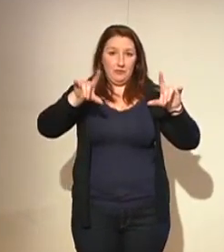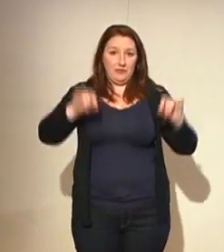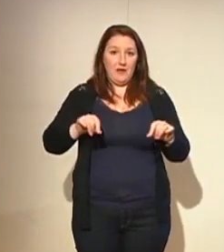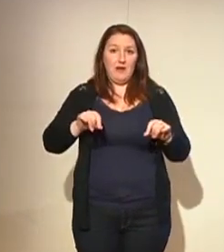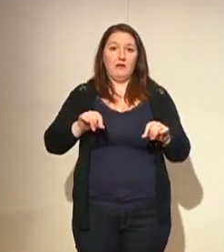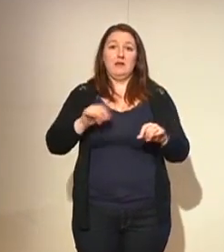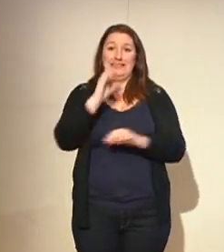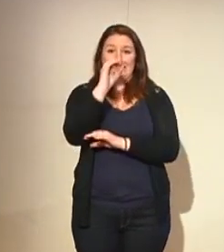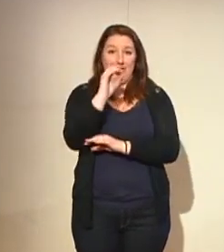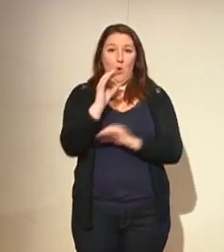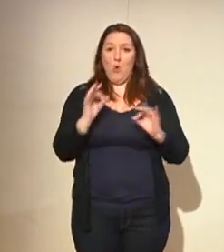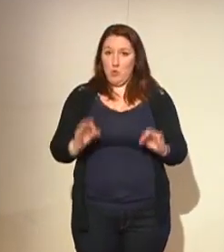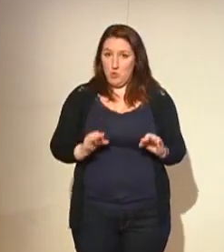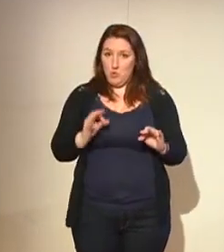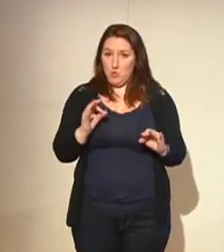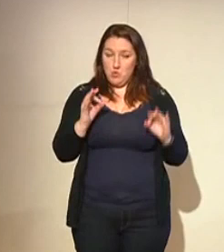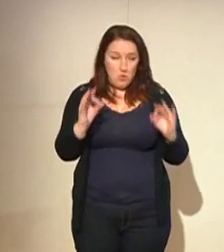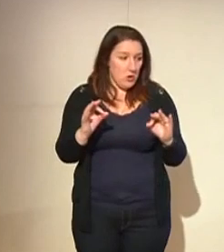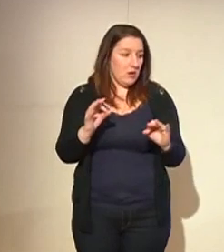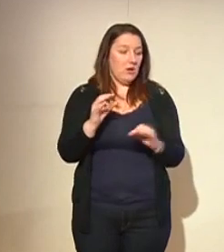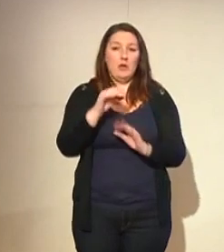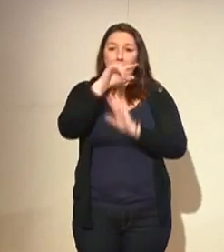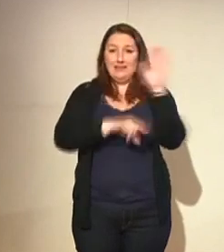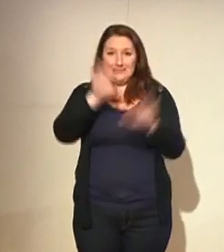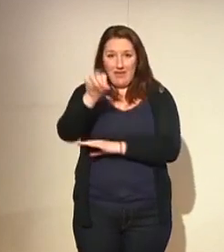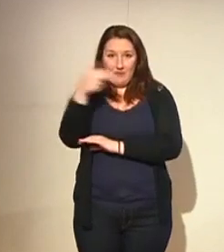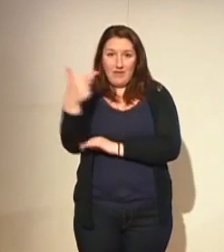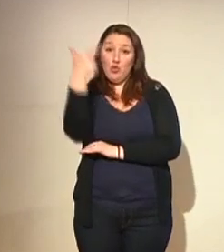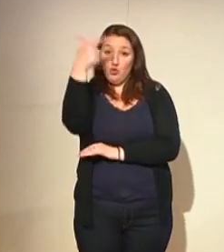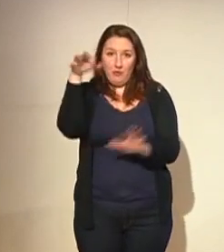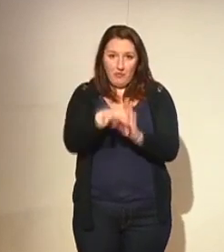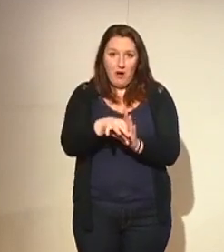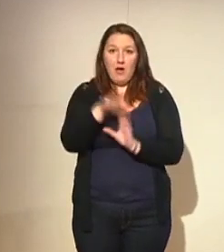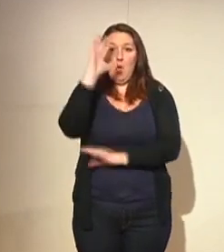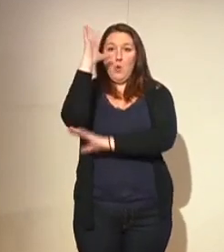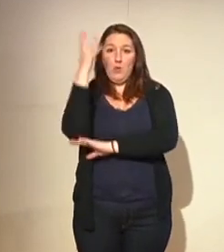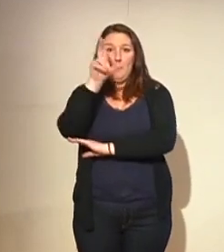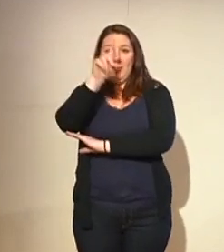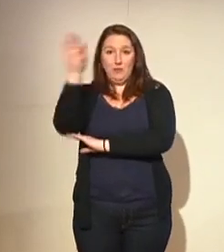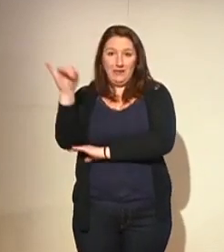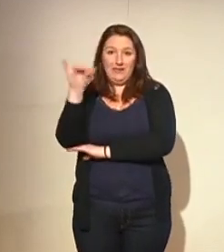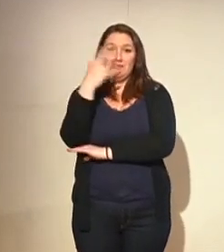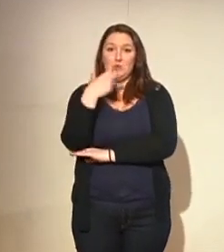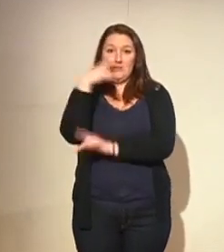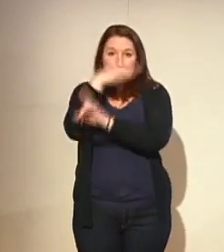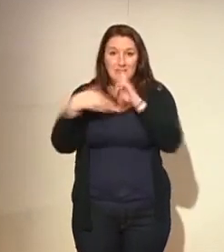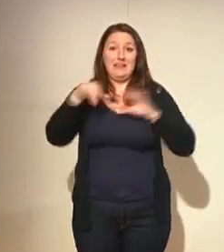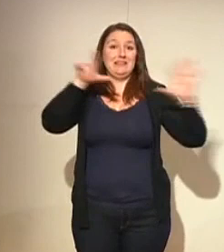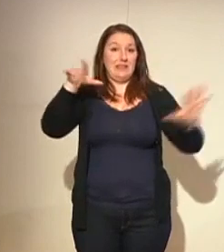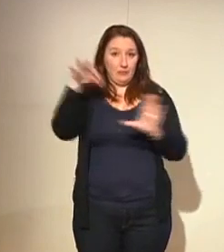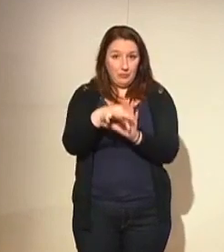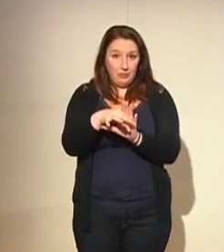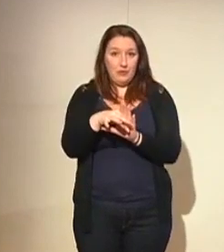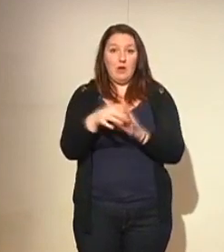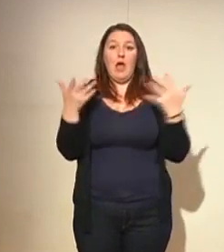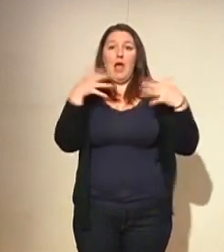nul pour la liste du Front national de voix pour la liste umpudi société civile 7 voix pour la